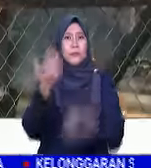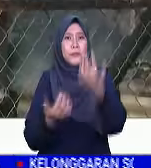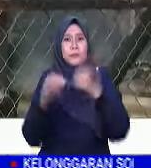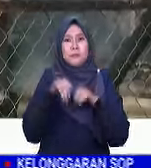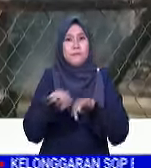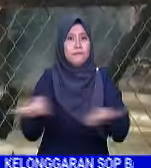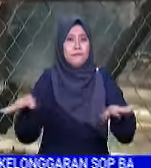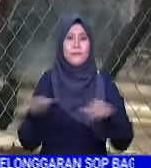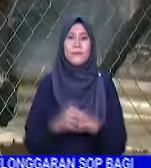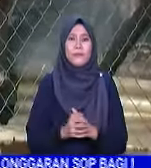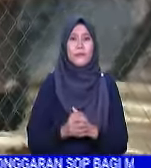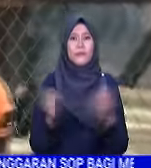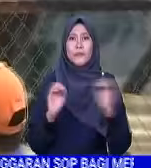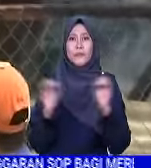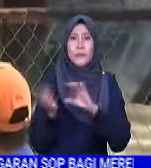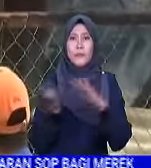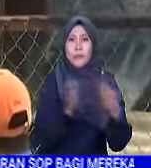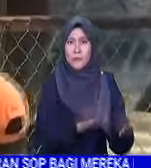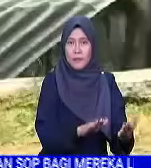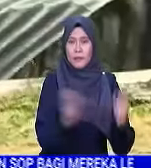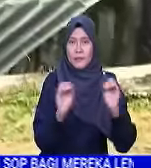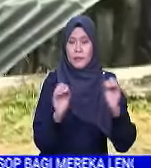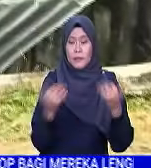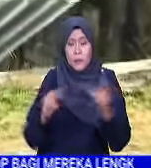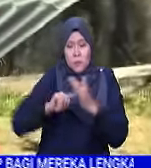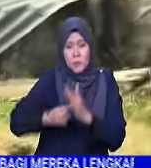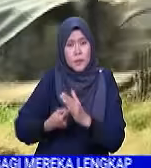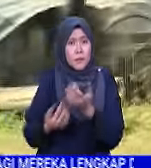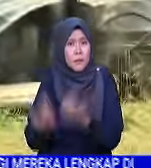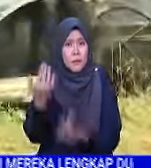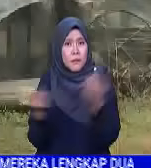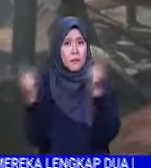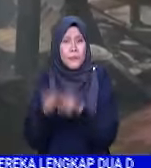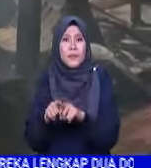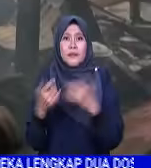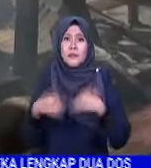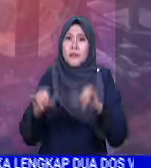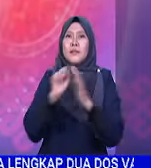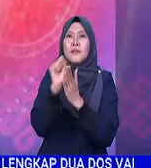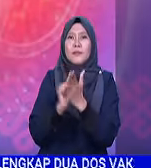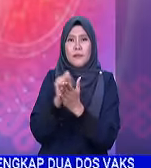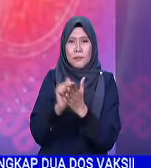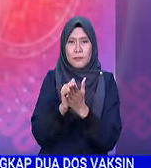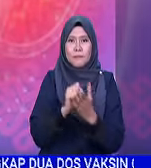merebak. Tiada kemalangan jiwa dilaporkan, punca kebakaran dan kerugian masih dalam siasatan.